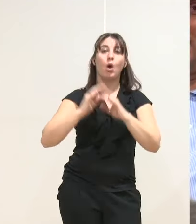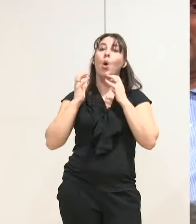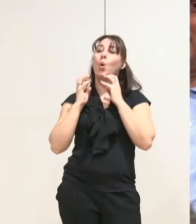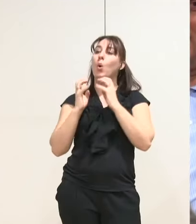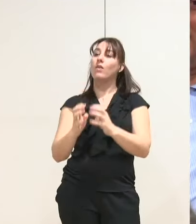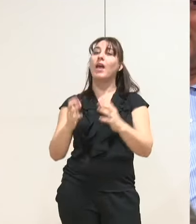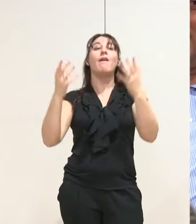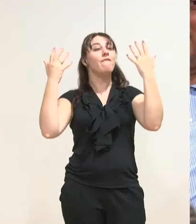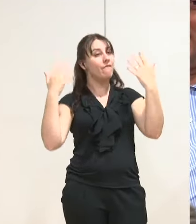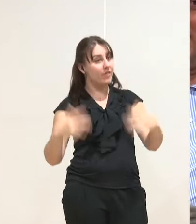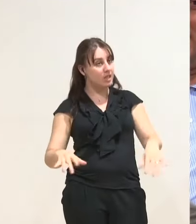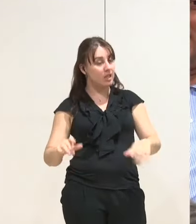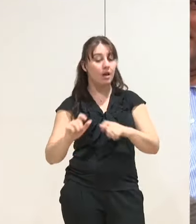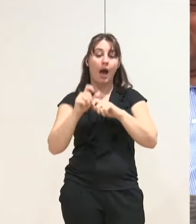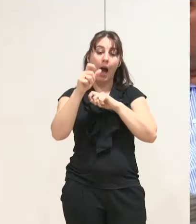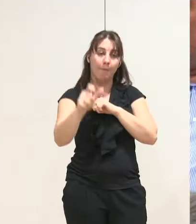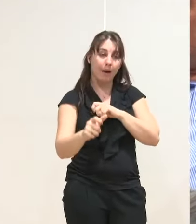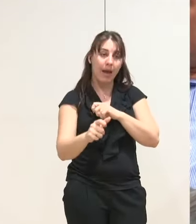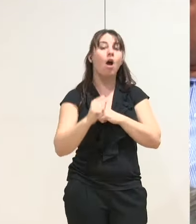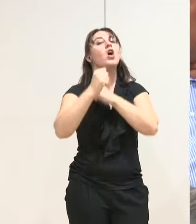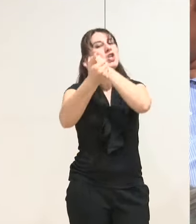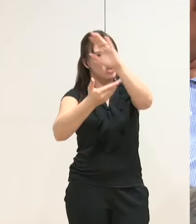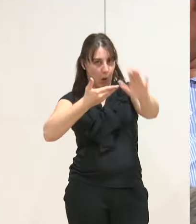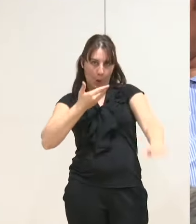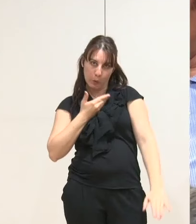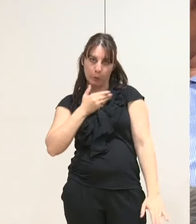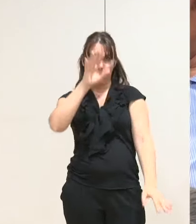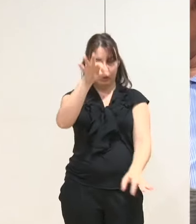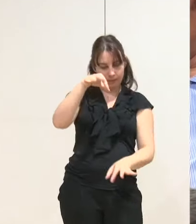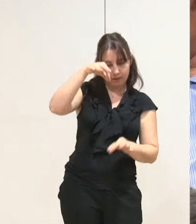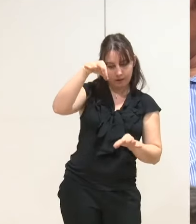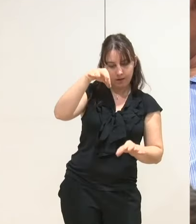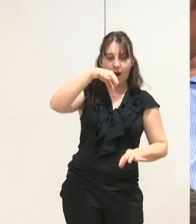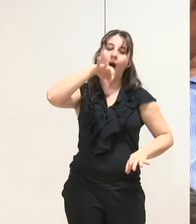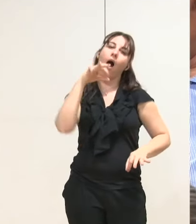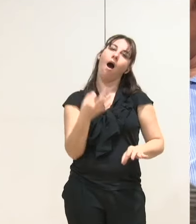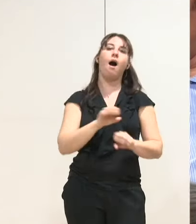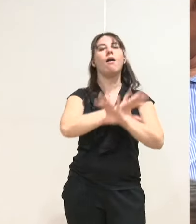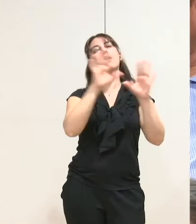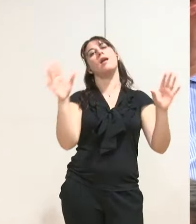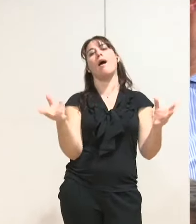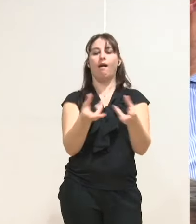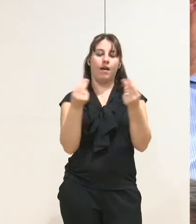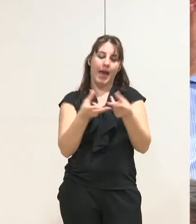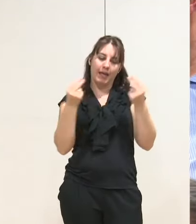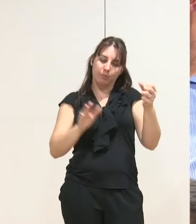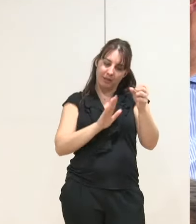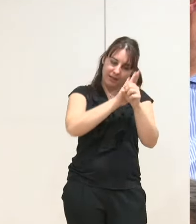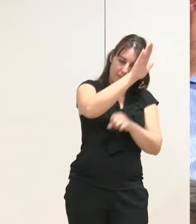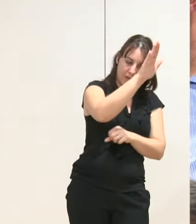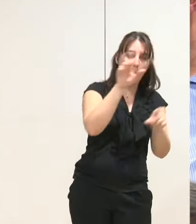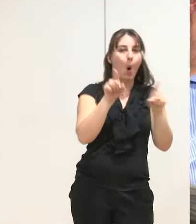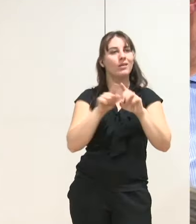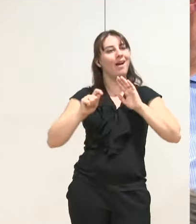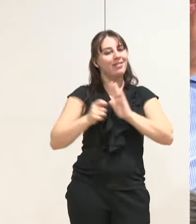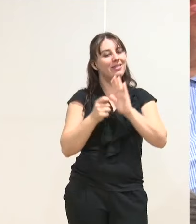Conseil j'avais reçu une note qui expliquait précisément l'ensemble de votre déplacement et y compris les